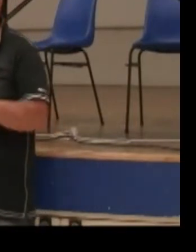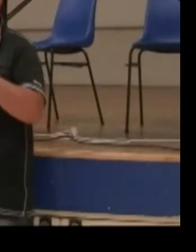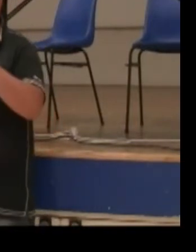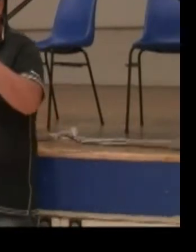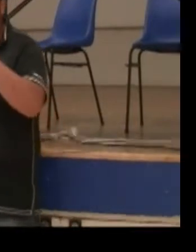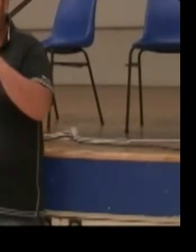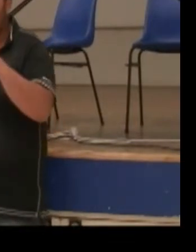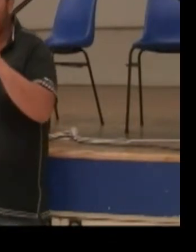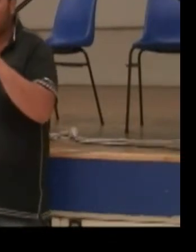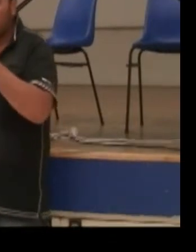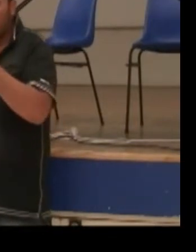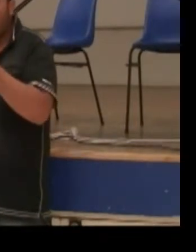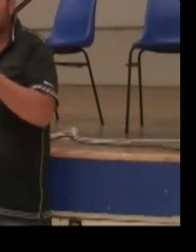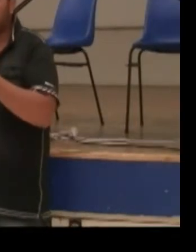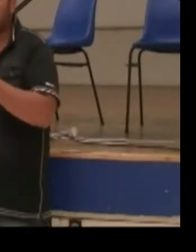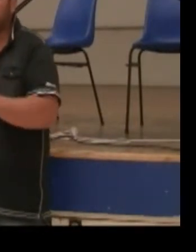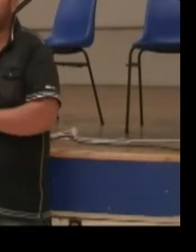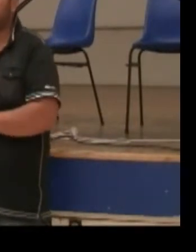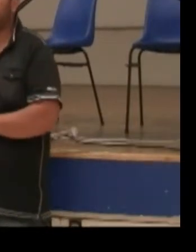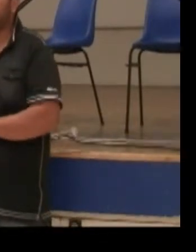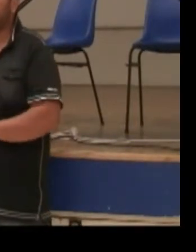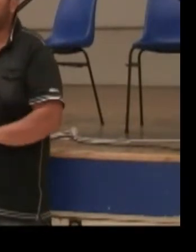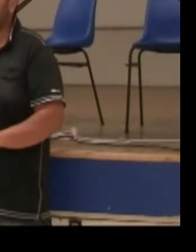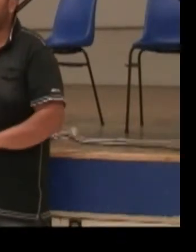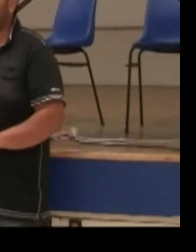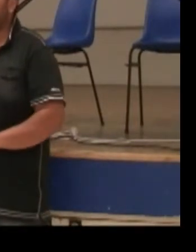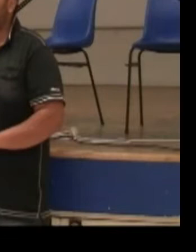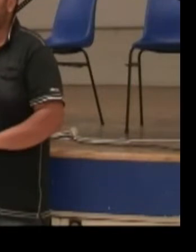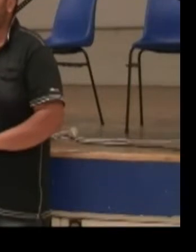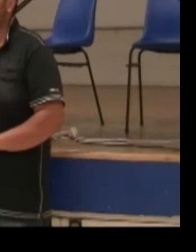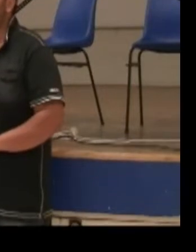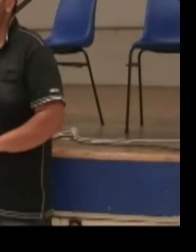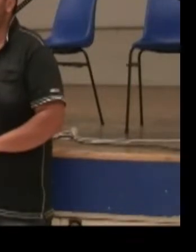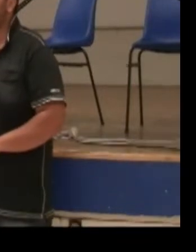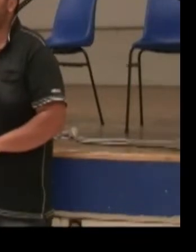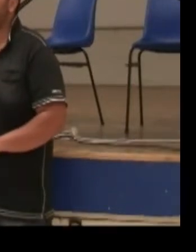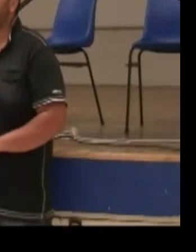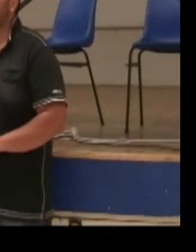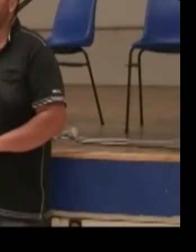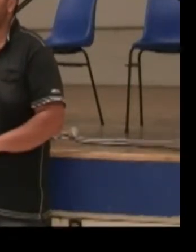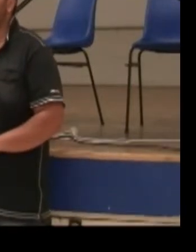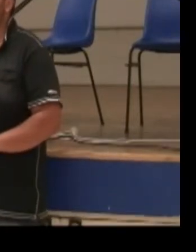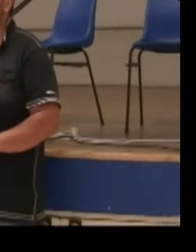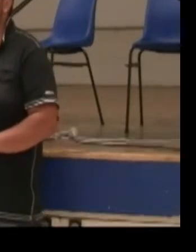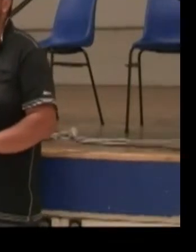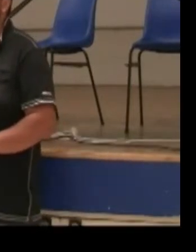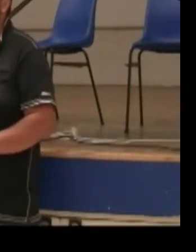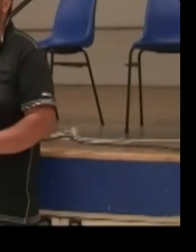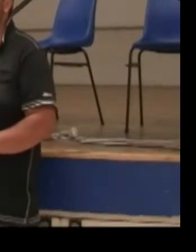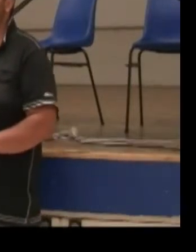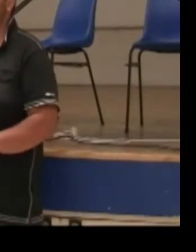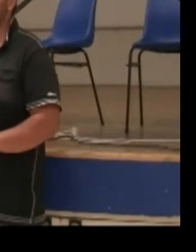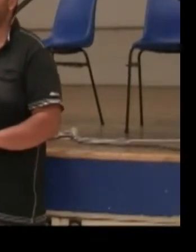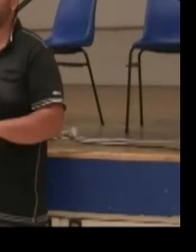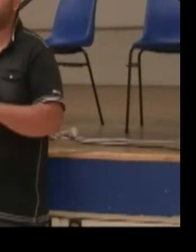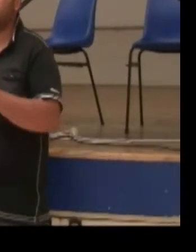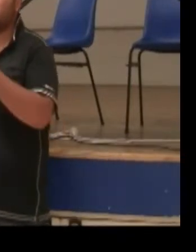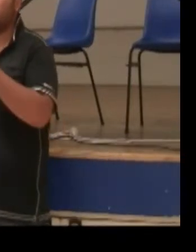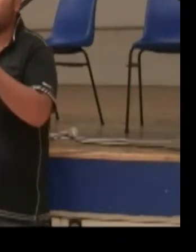dans le Coran, et comme dans toutes les conférences on dit, le Coran, quand tu vois une ayah, regarde ce qu'il y a avant, ce qu'il y a après, et ce qui lui